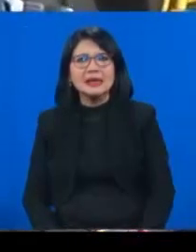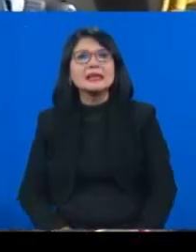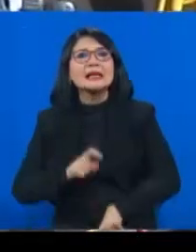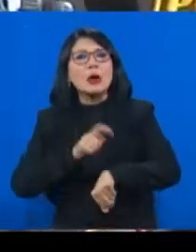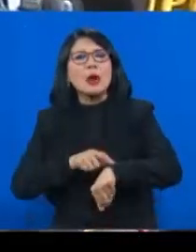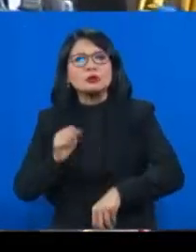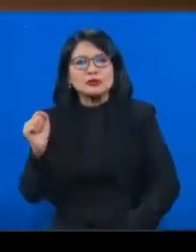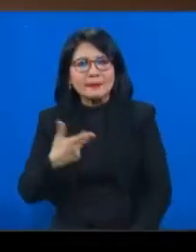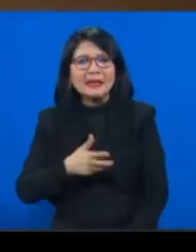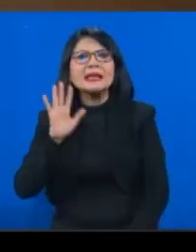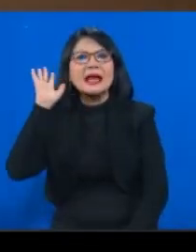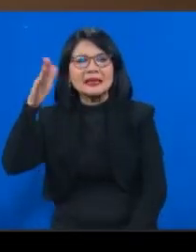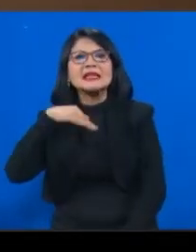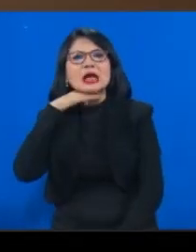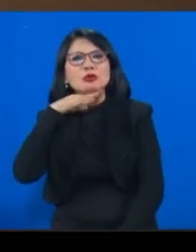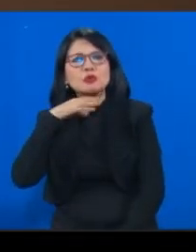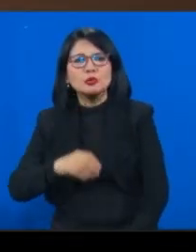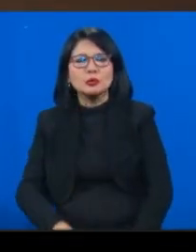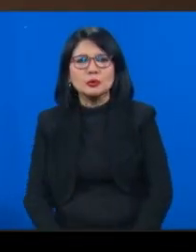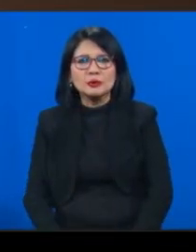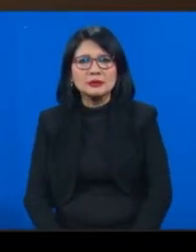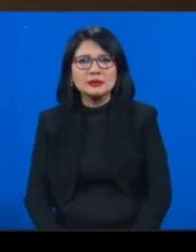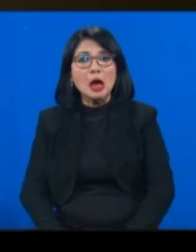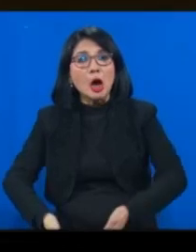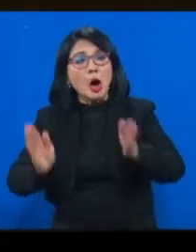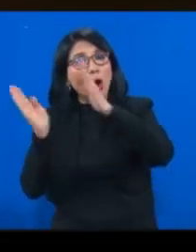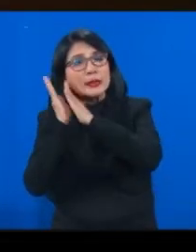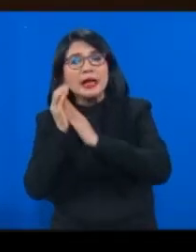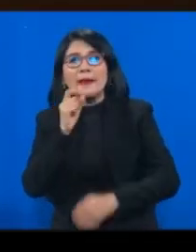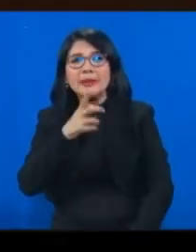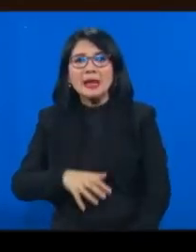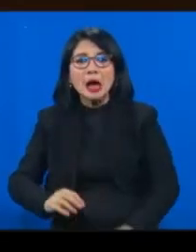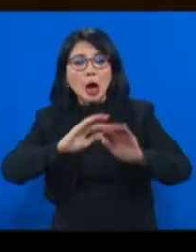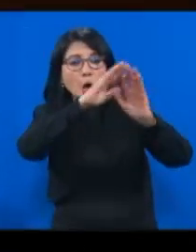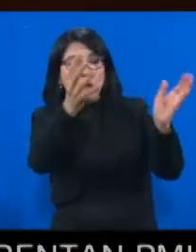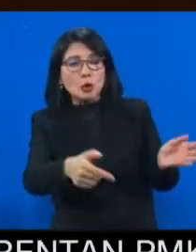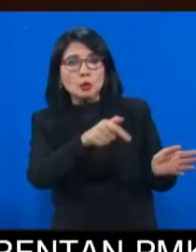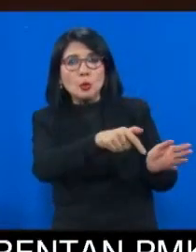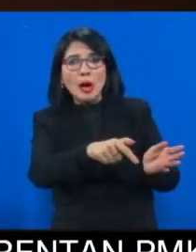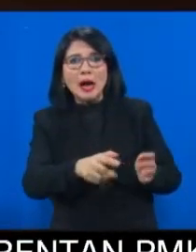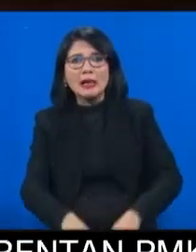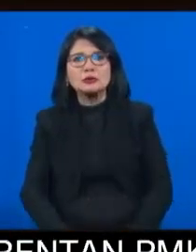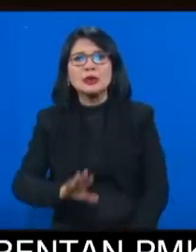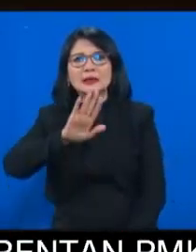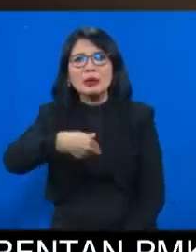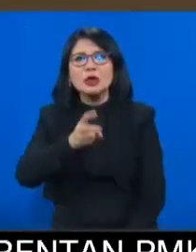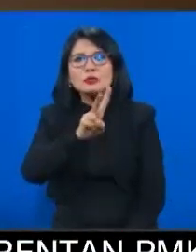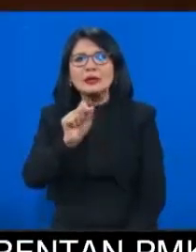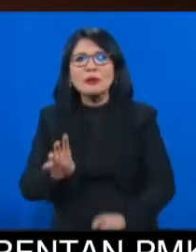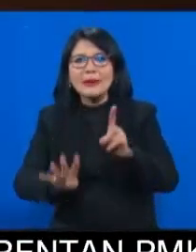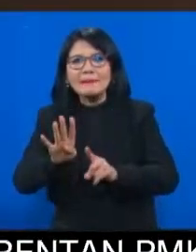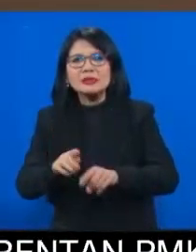secepatnya memberikan rekomendasi. Pihak hotel mengaku gua di halaman hotel tersebut ditemukan tahun 2014 saat akan membangun